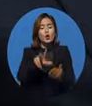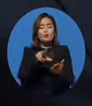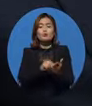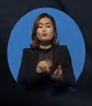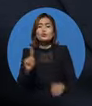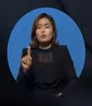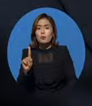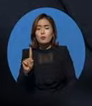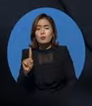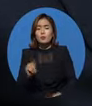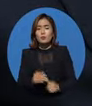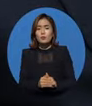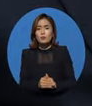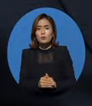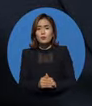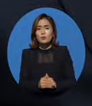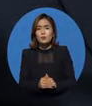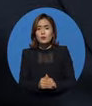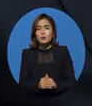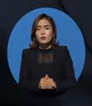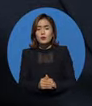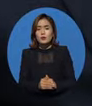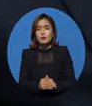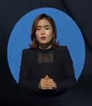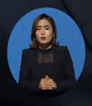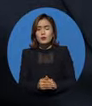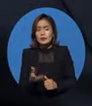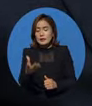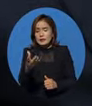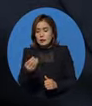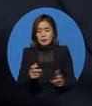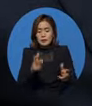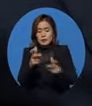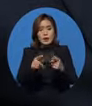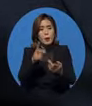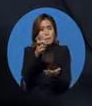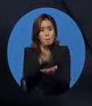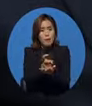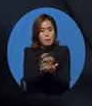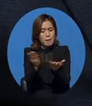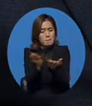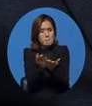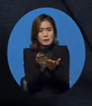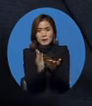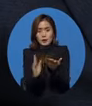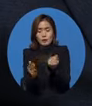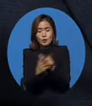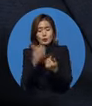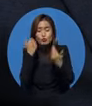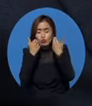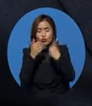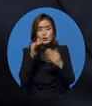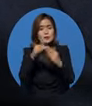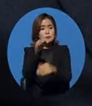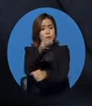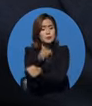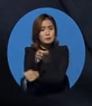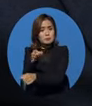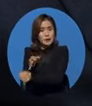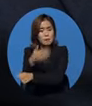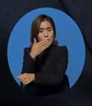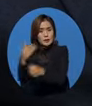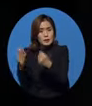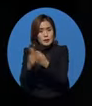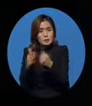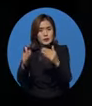그 인데 사업법 및 적용을 받지 않고 그러기 때문에 누구나 집을 구할 수 있는 누구나 들어갈 수 있기 때문에